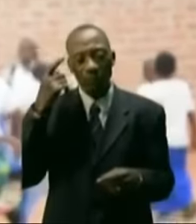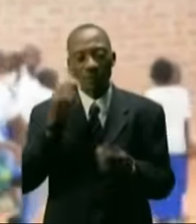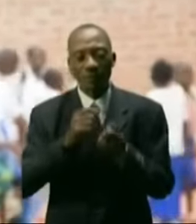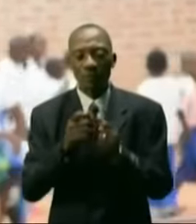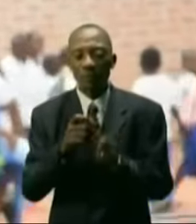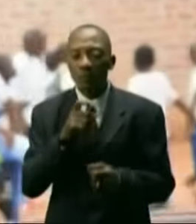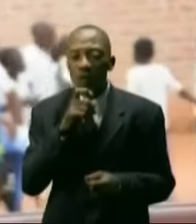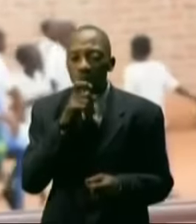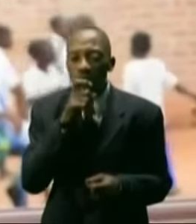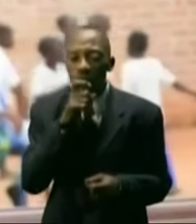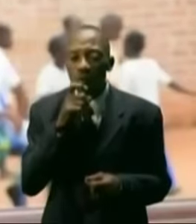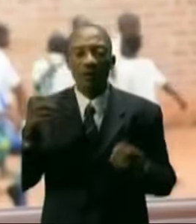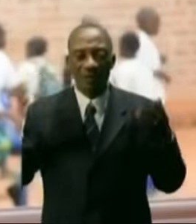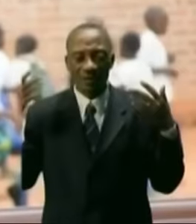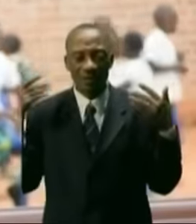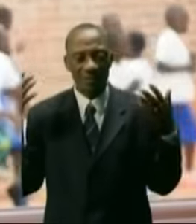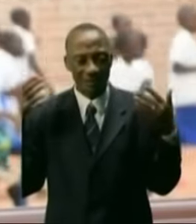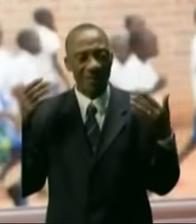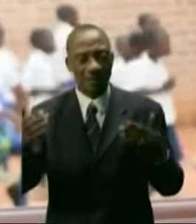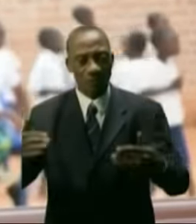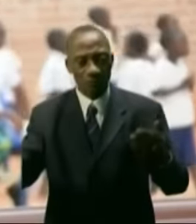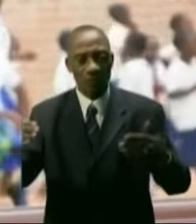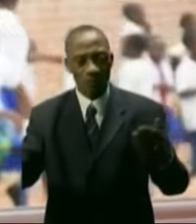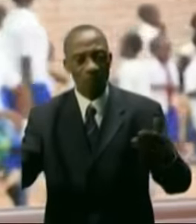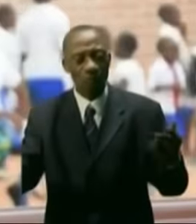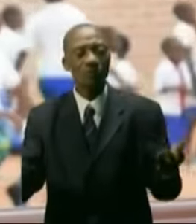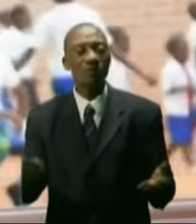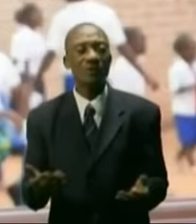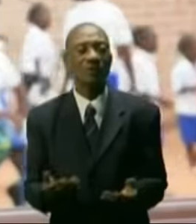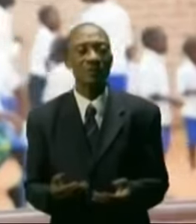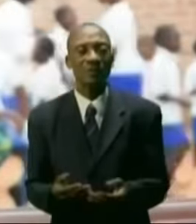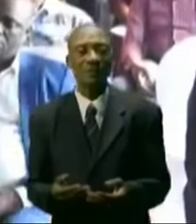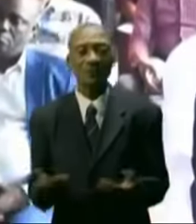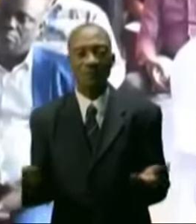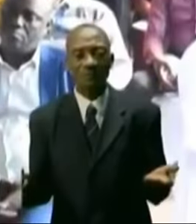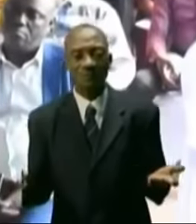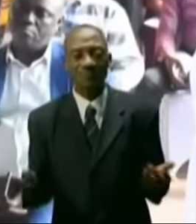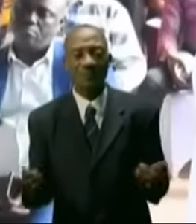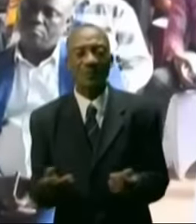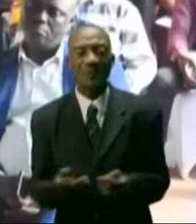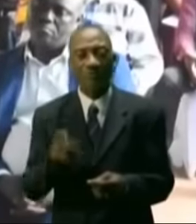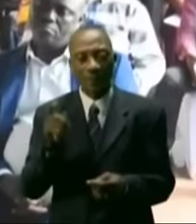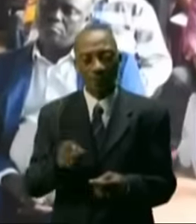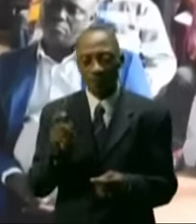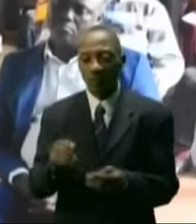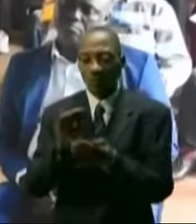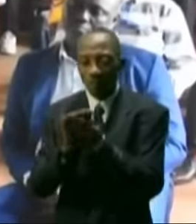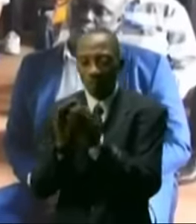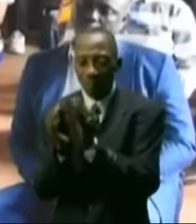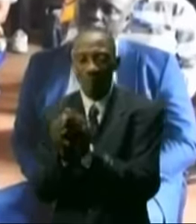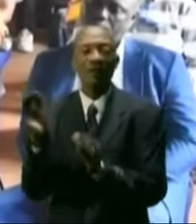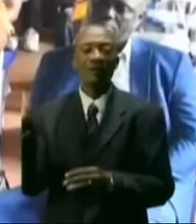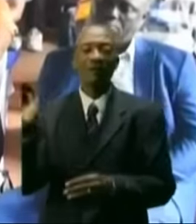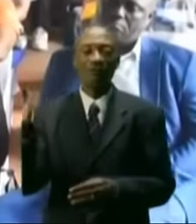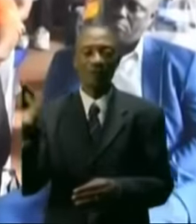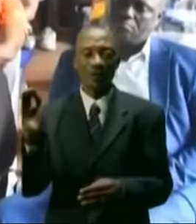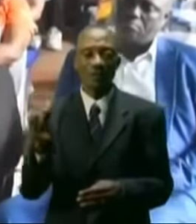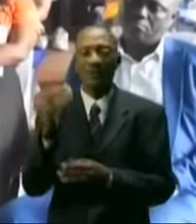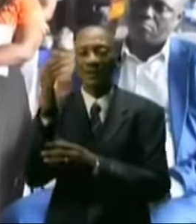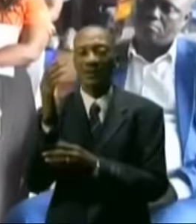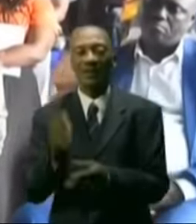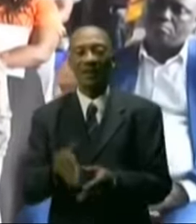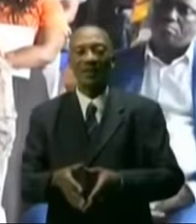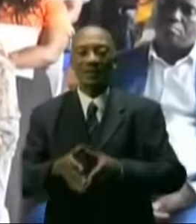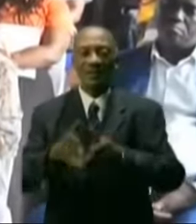de la COICA a mis l'accent sur sa mission de fournir une aide publique au développement durable en vue d'améliorer